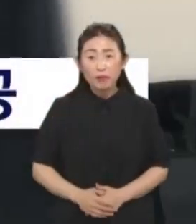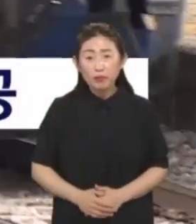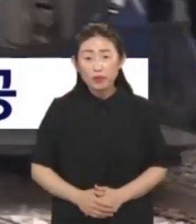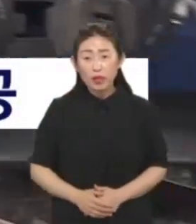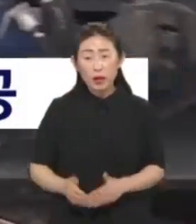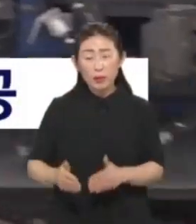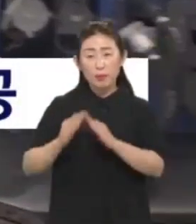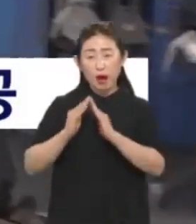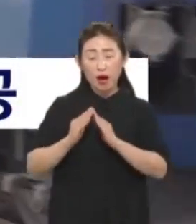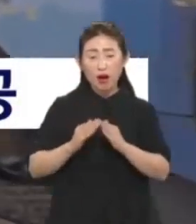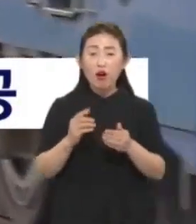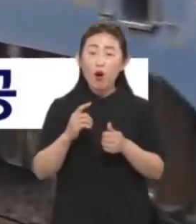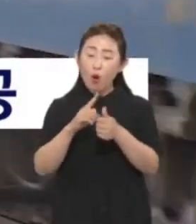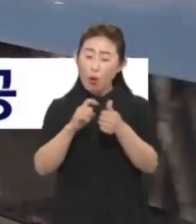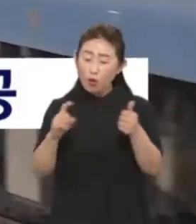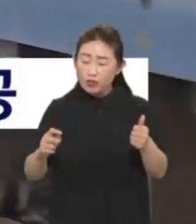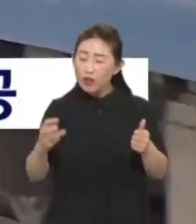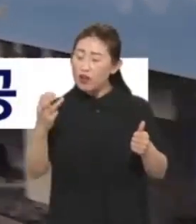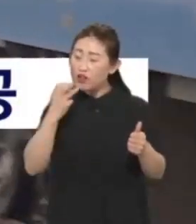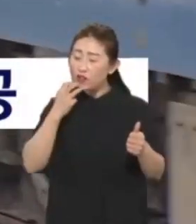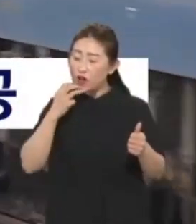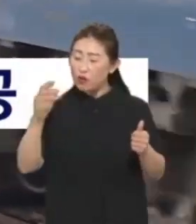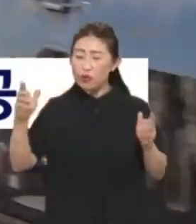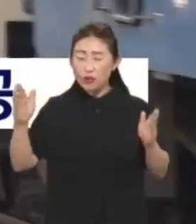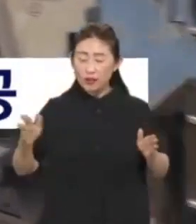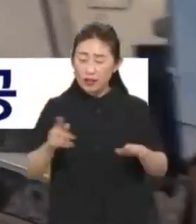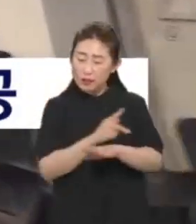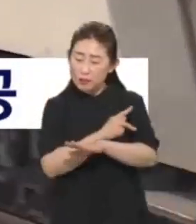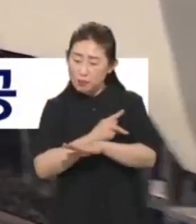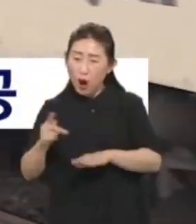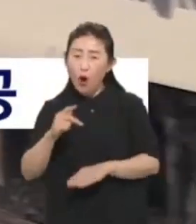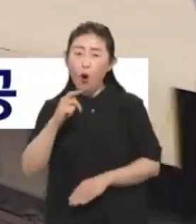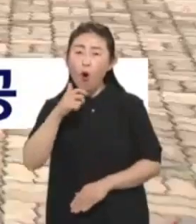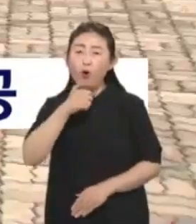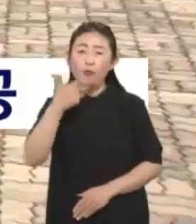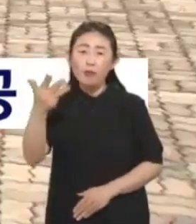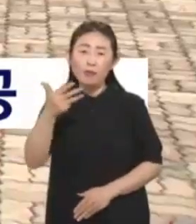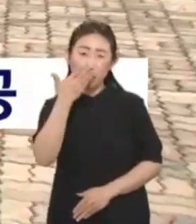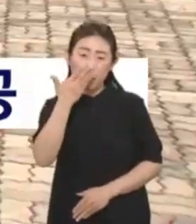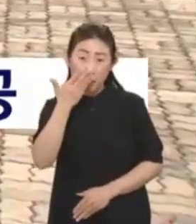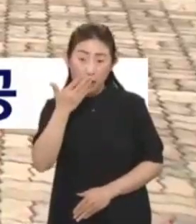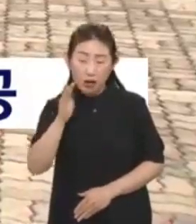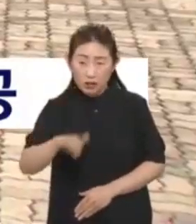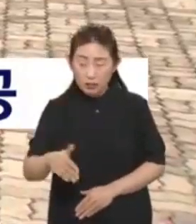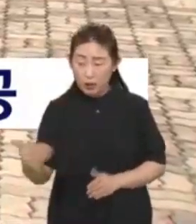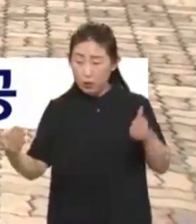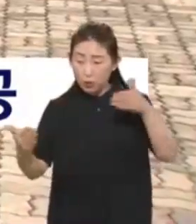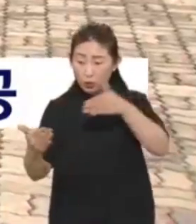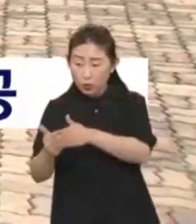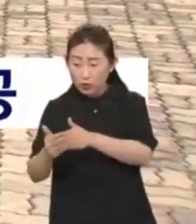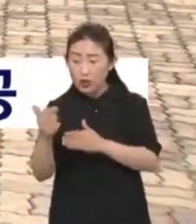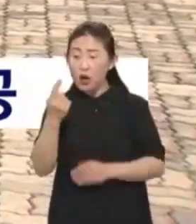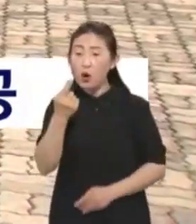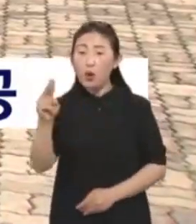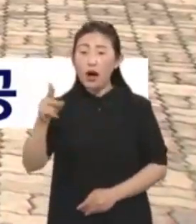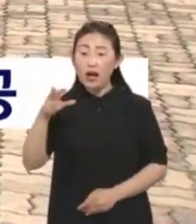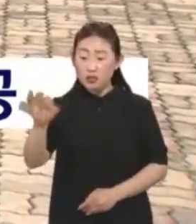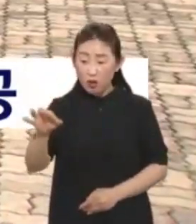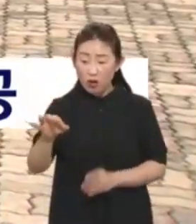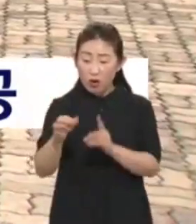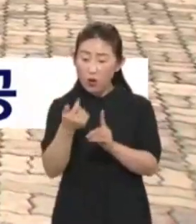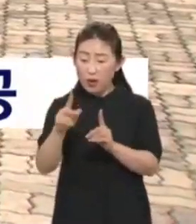개통되면 홍성에서 서울역까지 57분에 주파한다고 호언장담했지만 종착역인 화성에서 서울까지 연계